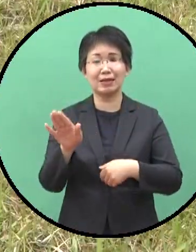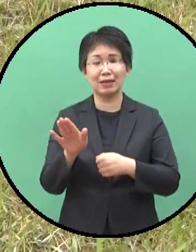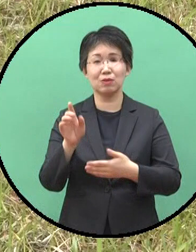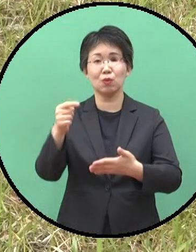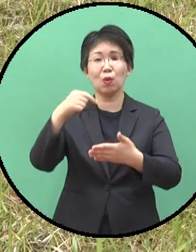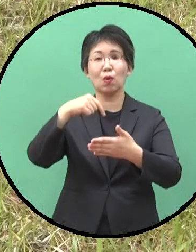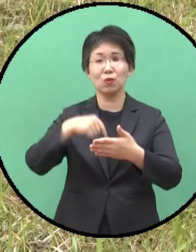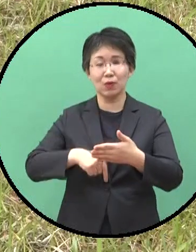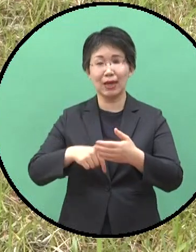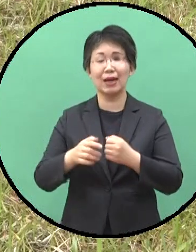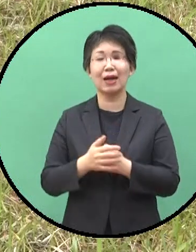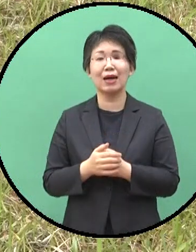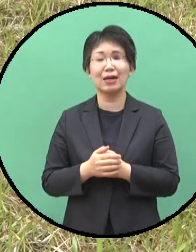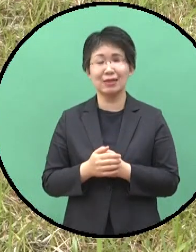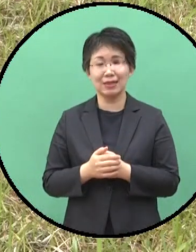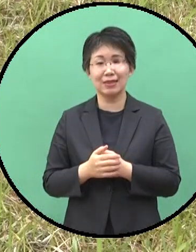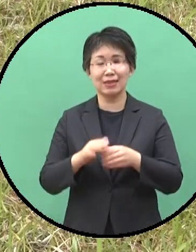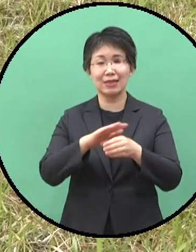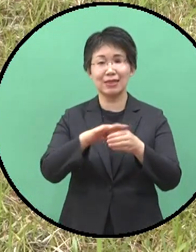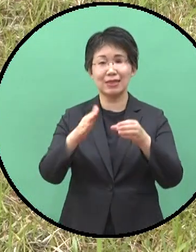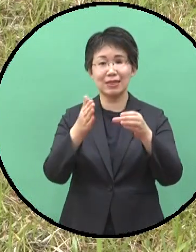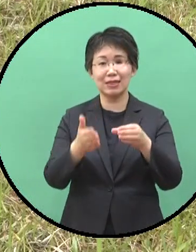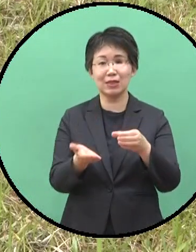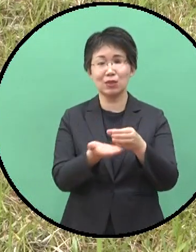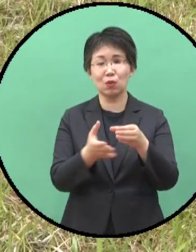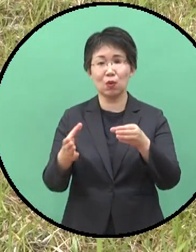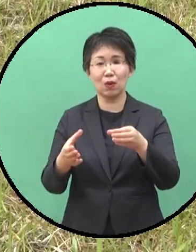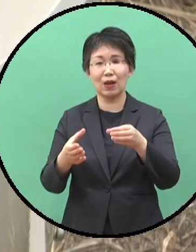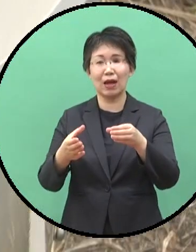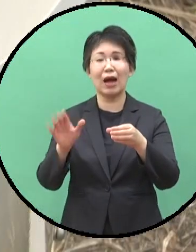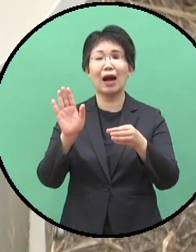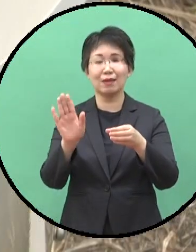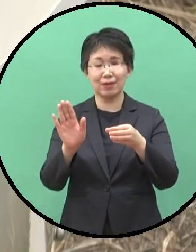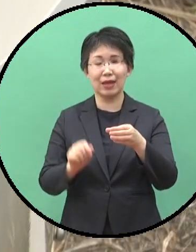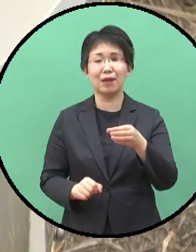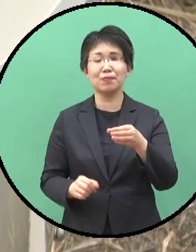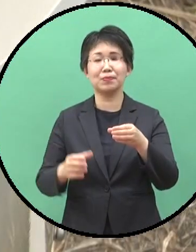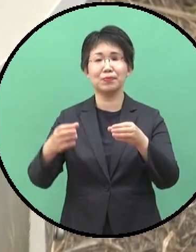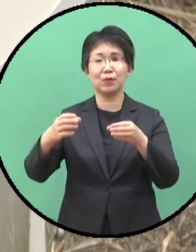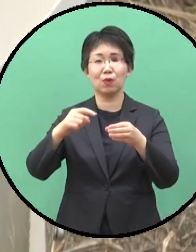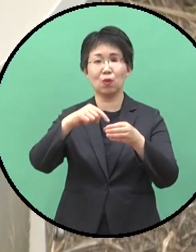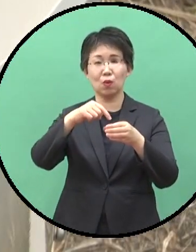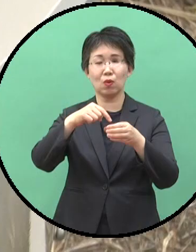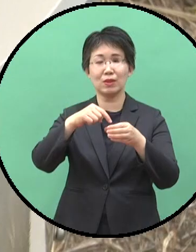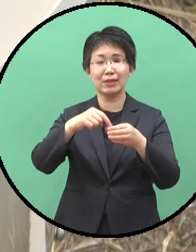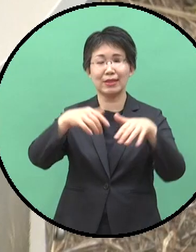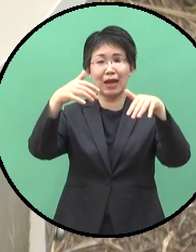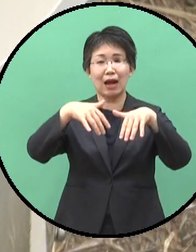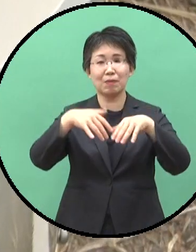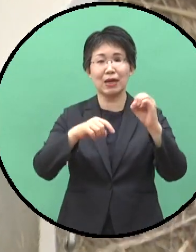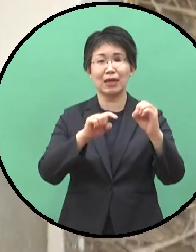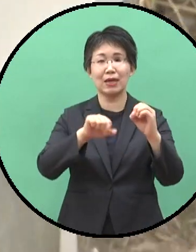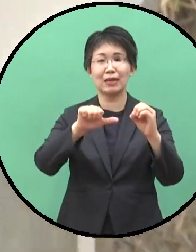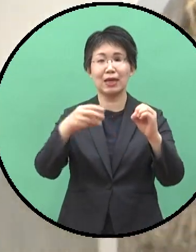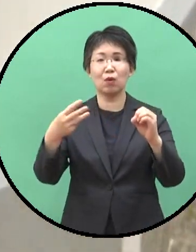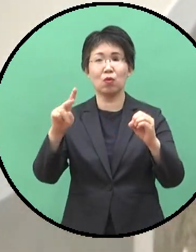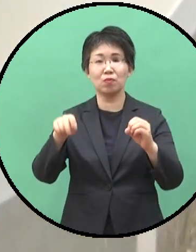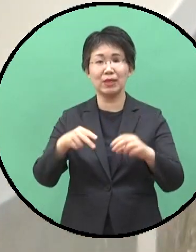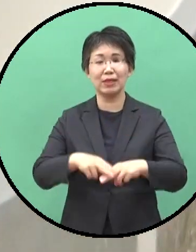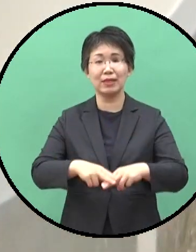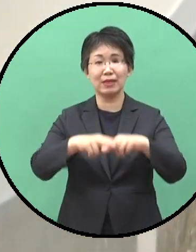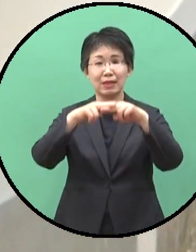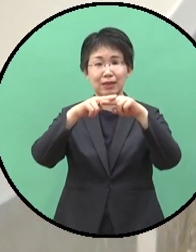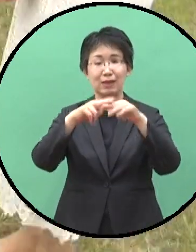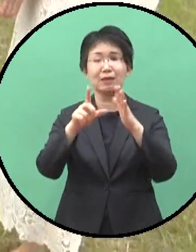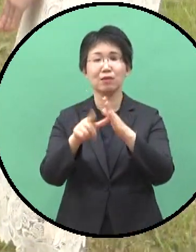でこの中にですね、シーソーのような形をしたマスが入ってまして、でそのマスに 0.5 ミリの降水量